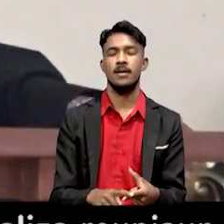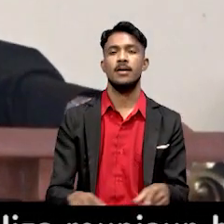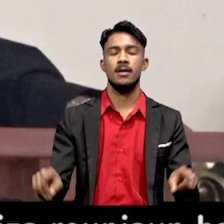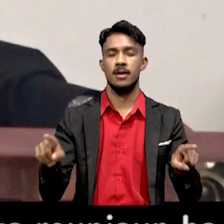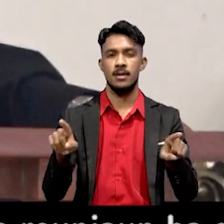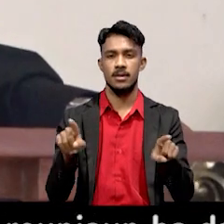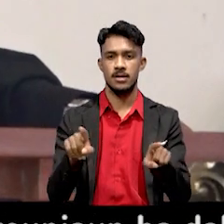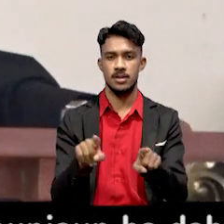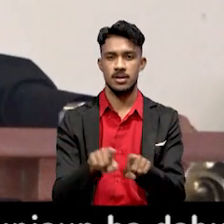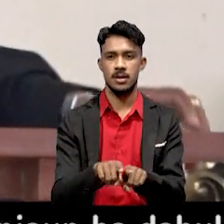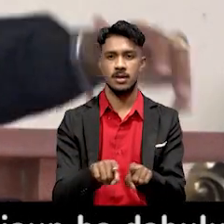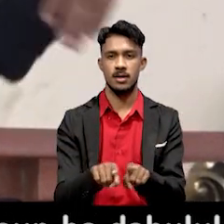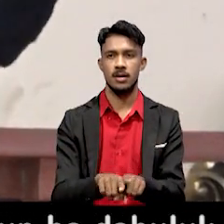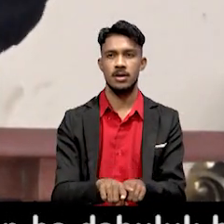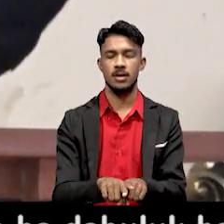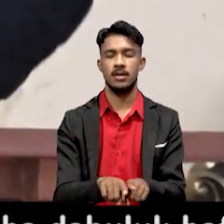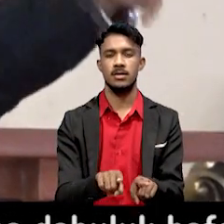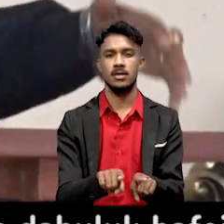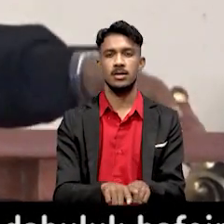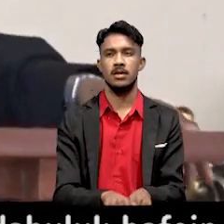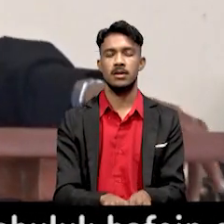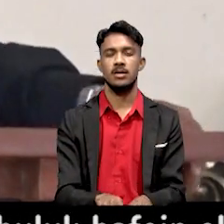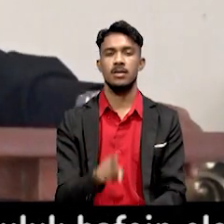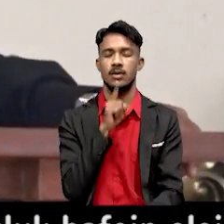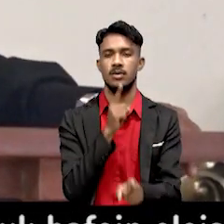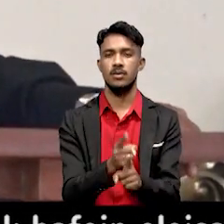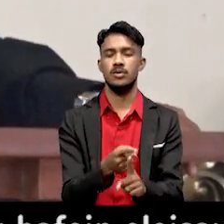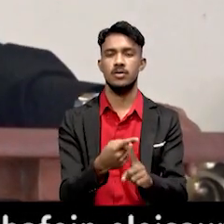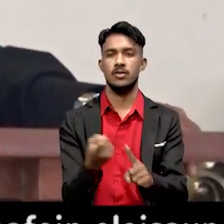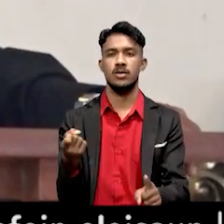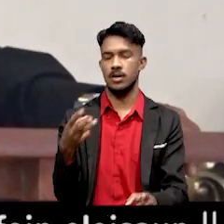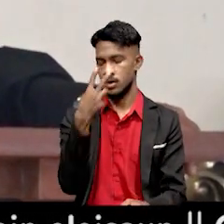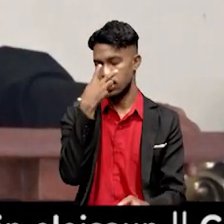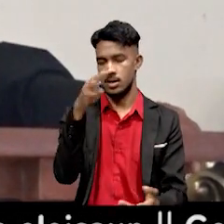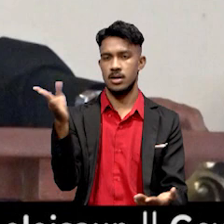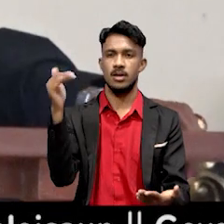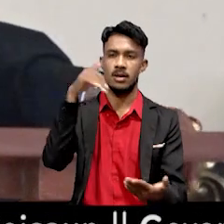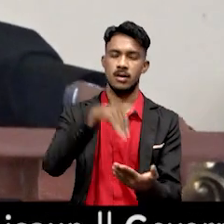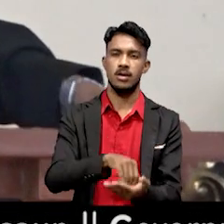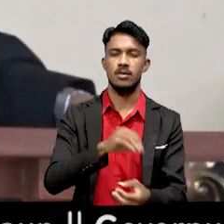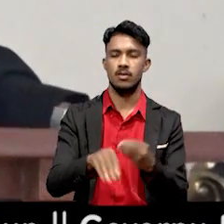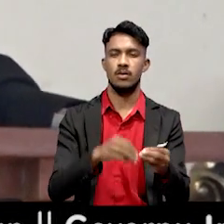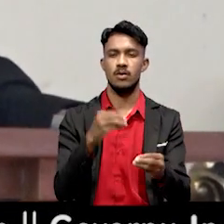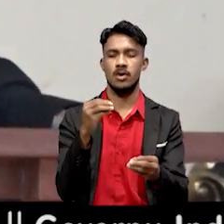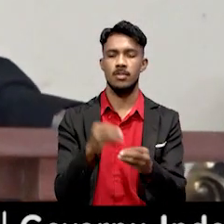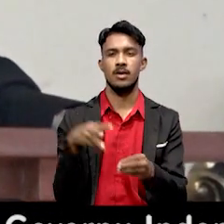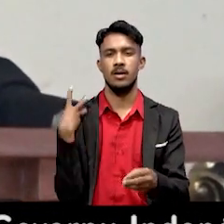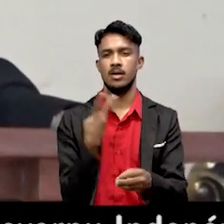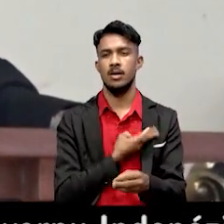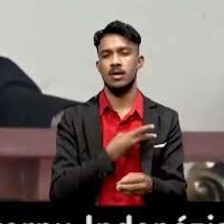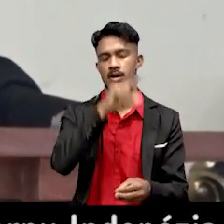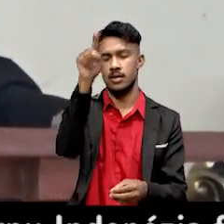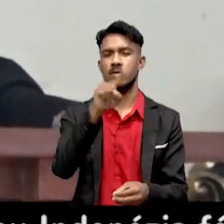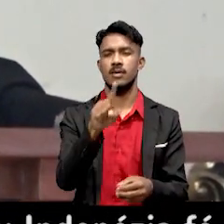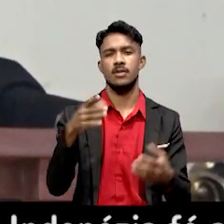saya faktor di avaliasi dunia kena baik tenian nivel di prestasi di demokrasi di